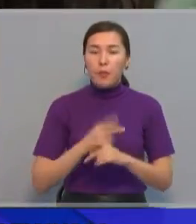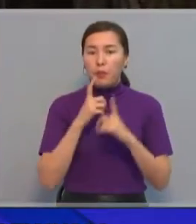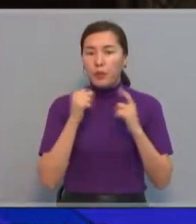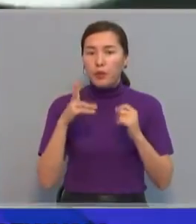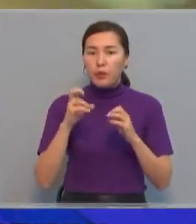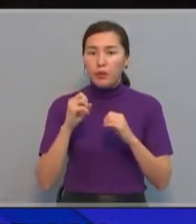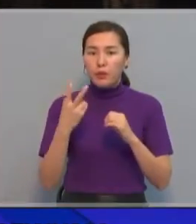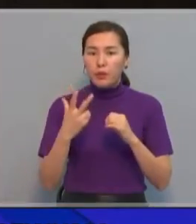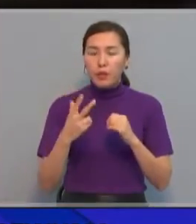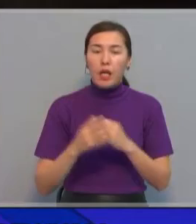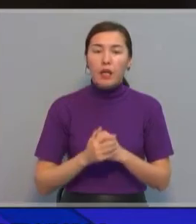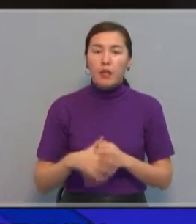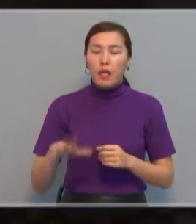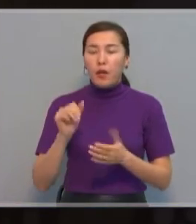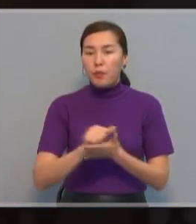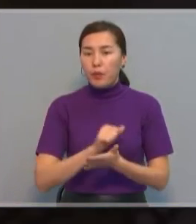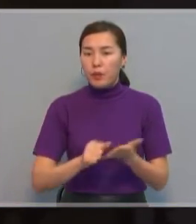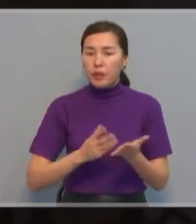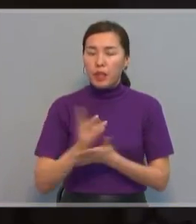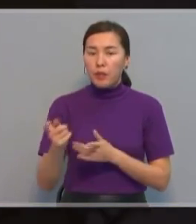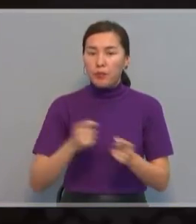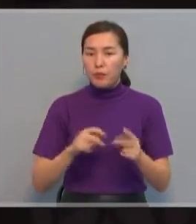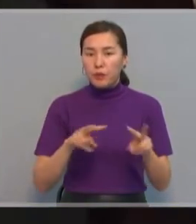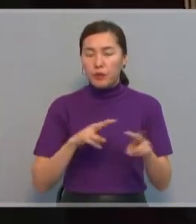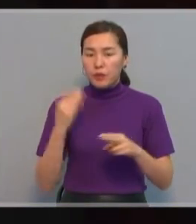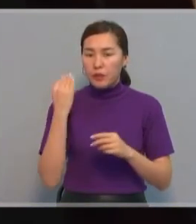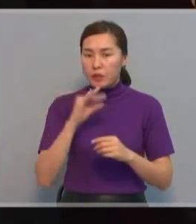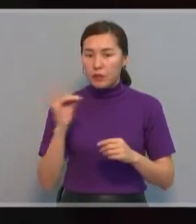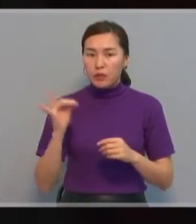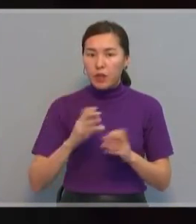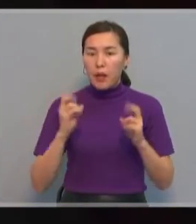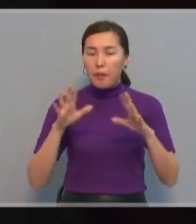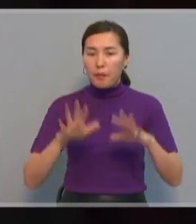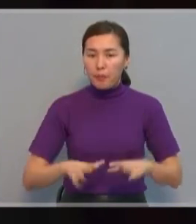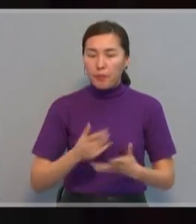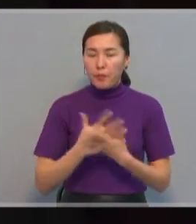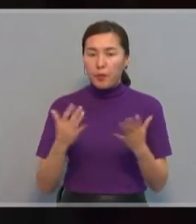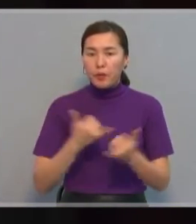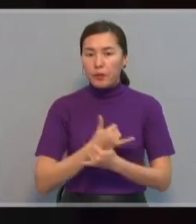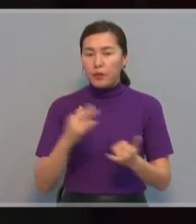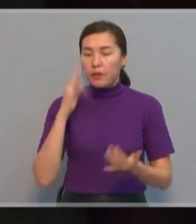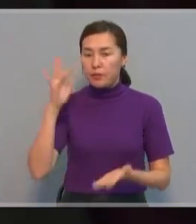– 312 фактов. Все документы направлены в Департамент контроля качества и безопасности товаров и услуг города Шымкент.